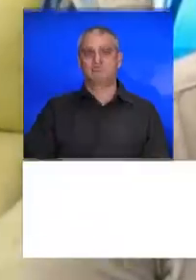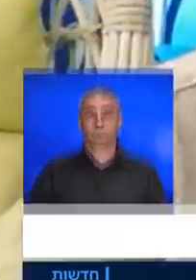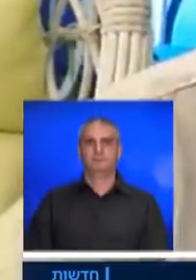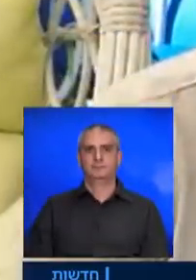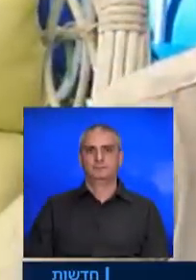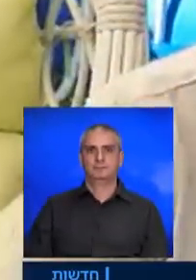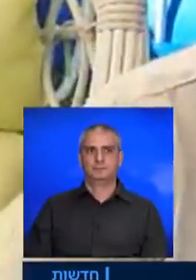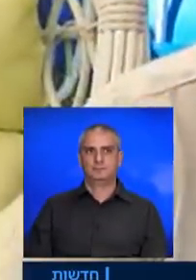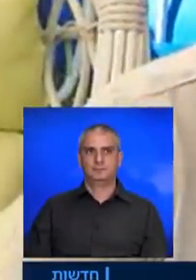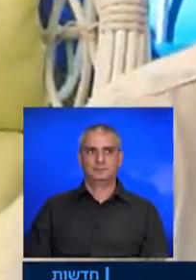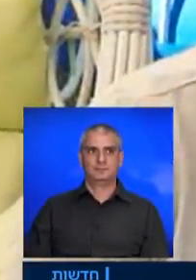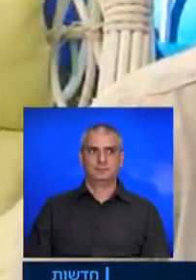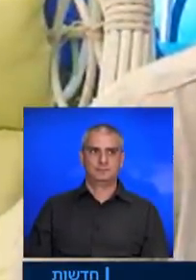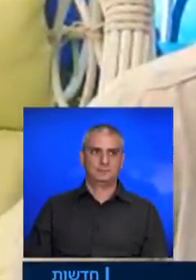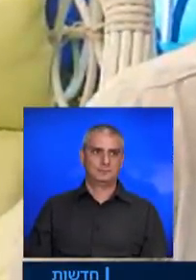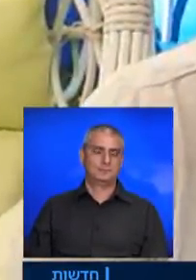הנורא מכל קרה.